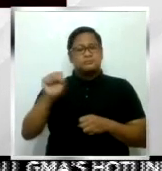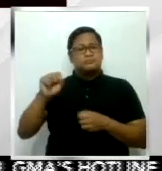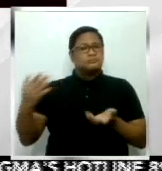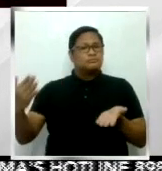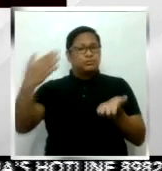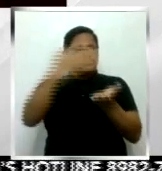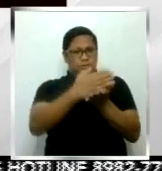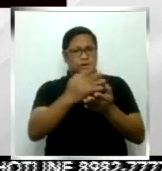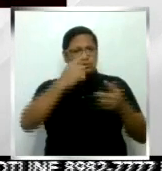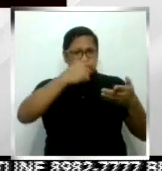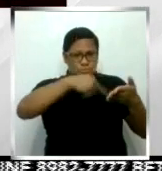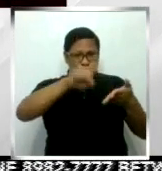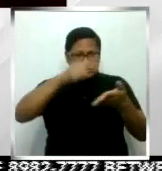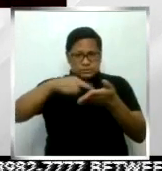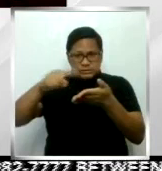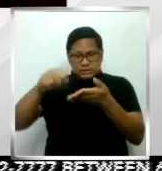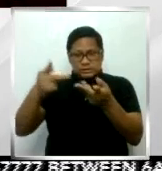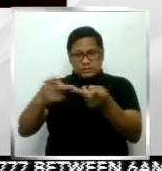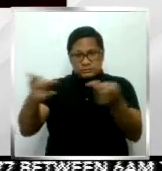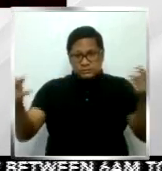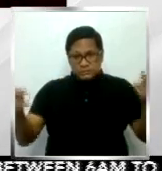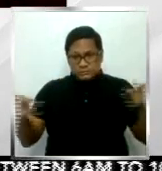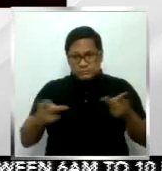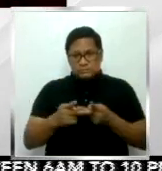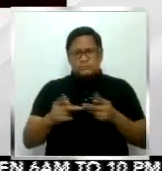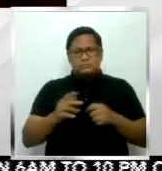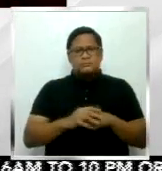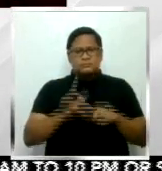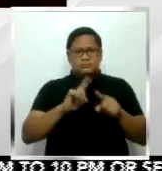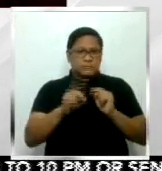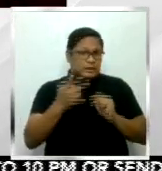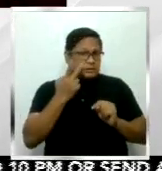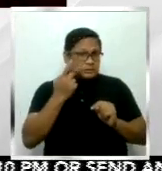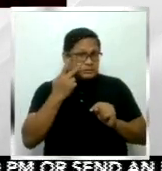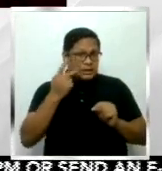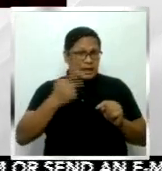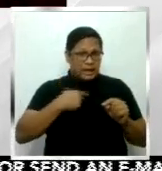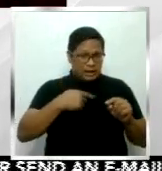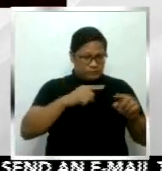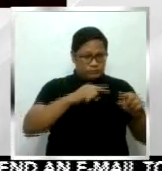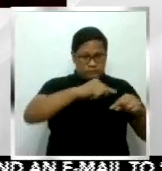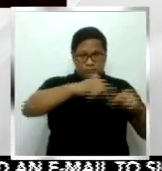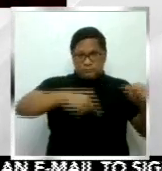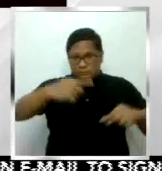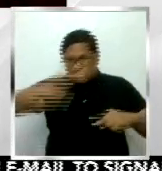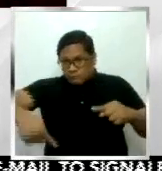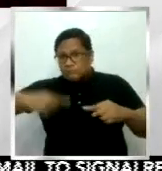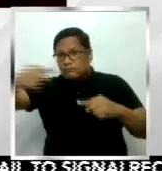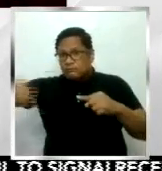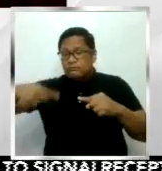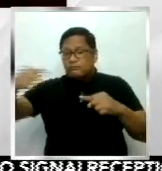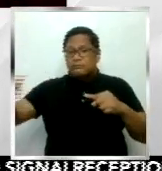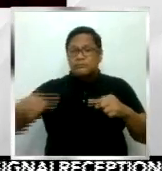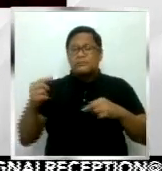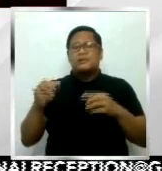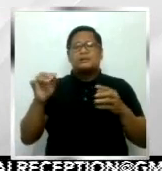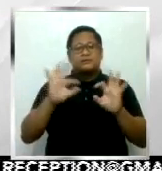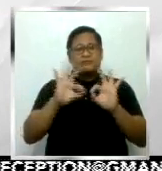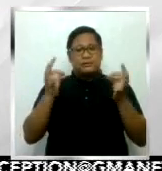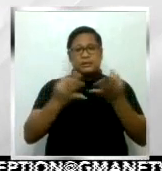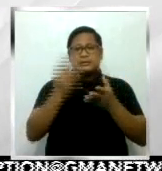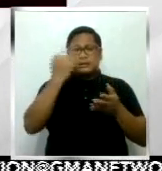ang gagawing quarantine facility pero nakita niya mga barbed wire na inilagay ng pamilya De Los Santos kaya pinatanggal niya ang mga